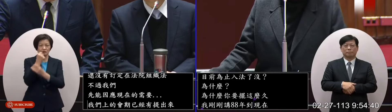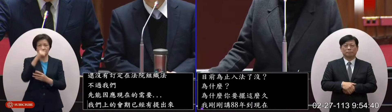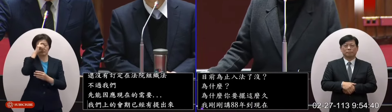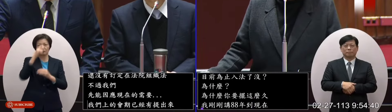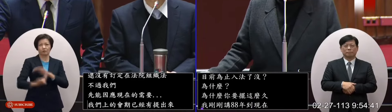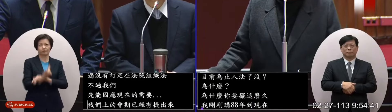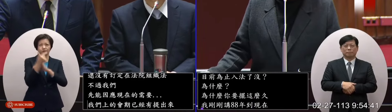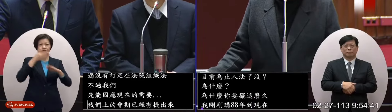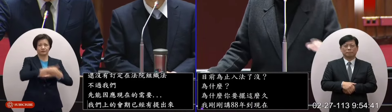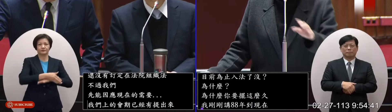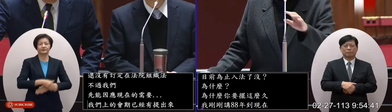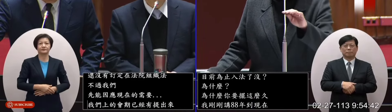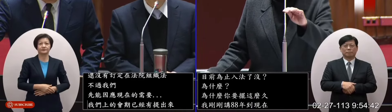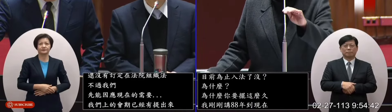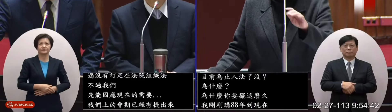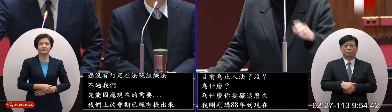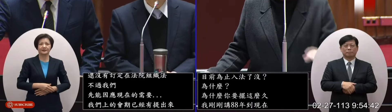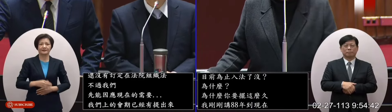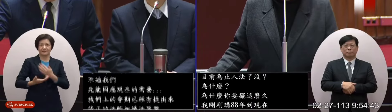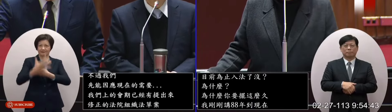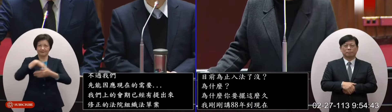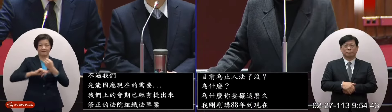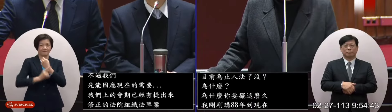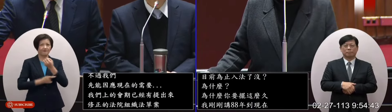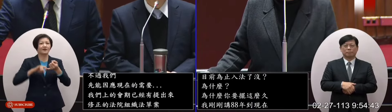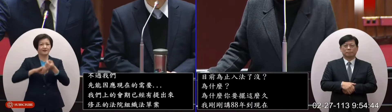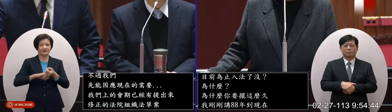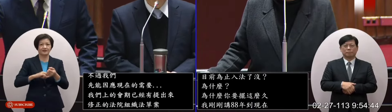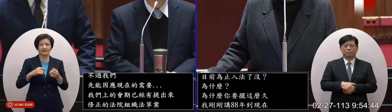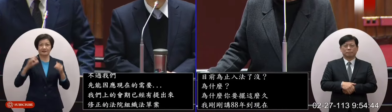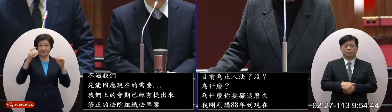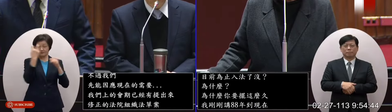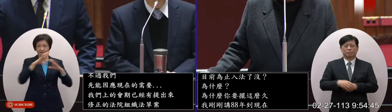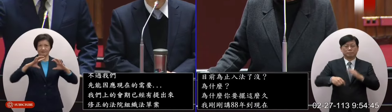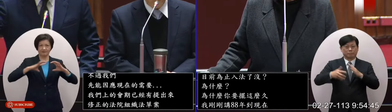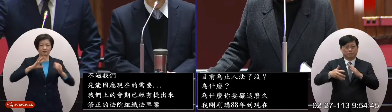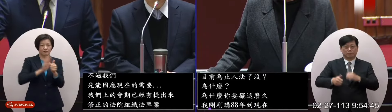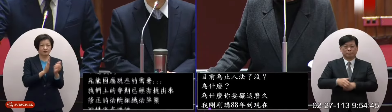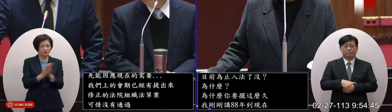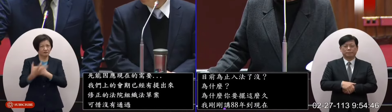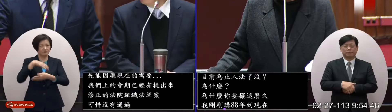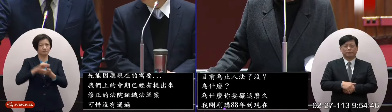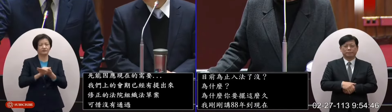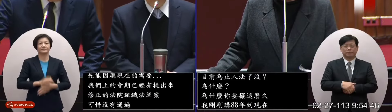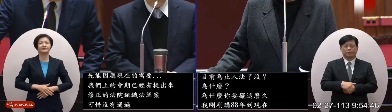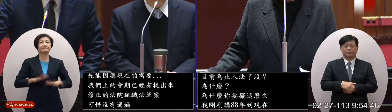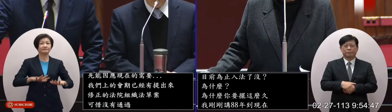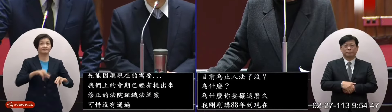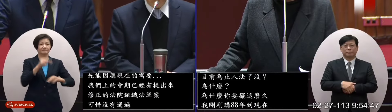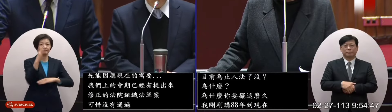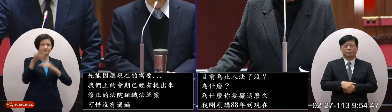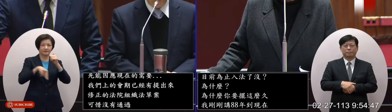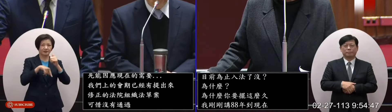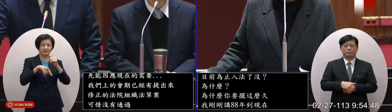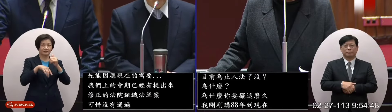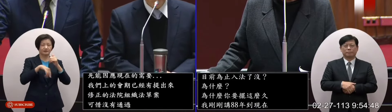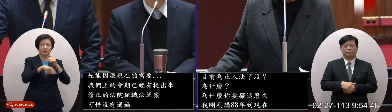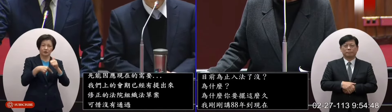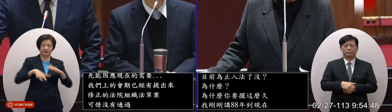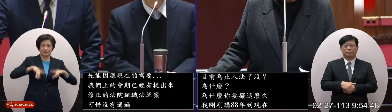够通过为法制化的检察官助理。 所以院长， 目前我们是行政上先来加强他们